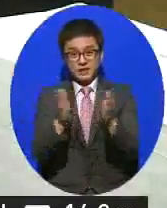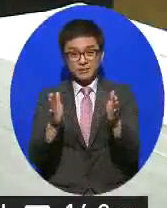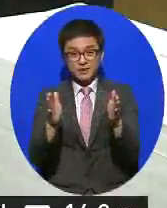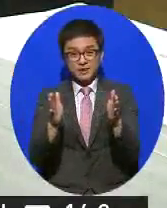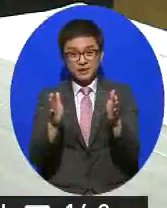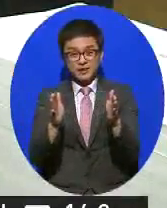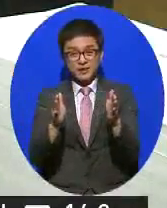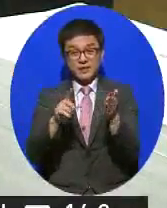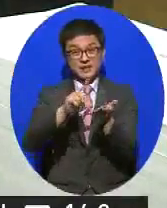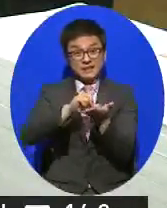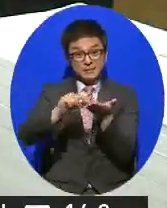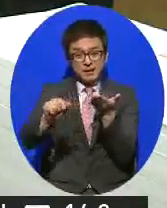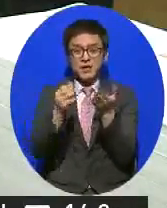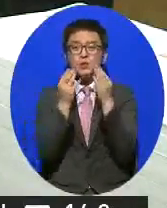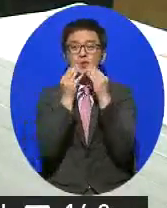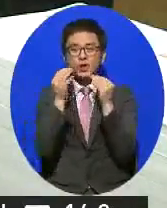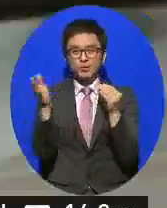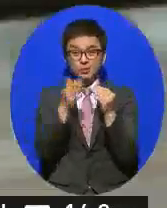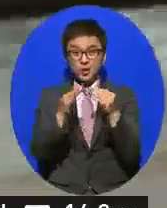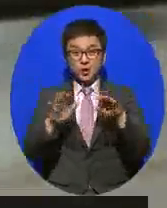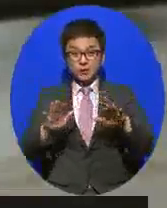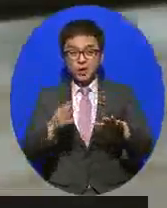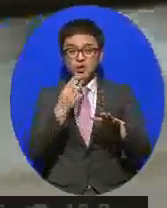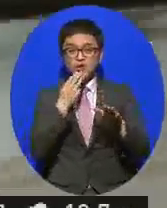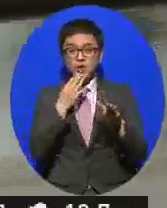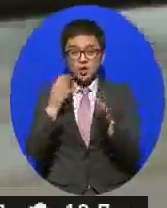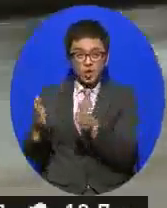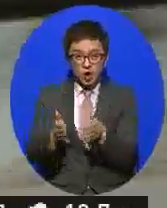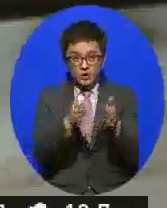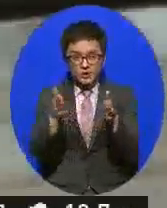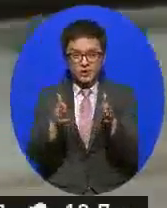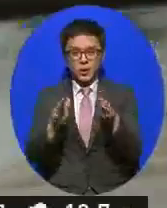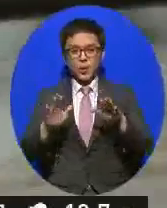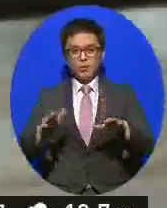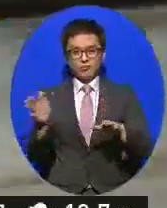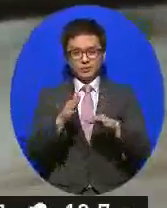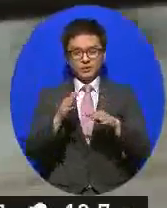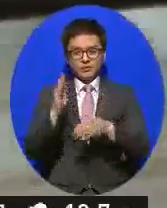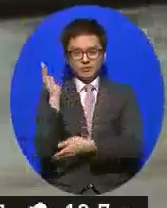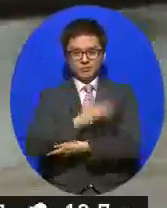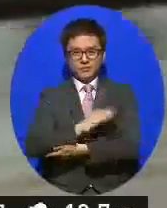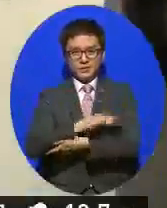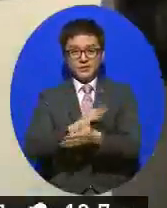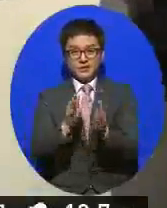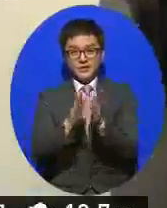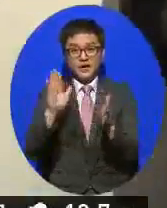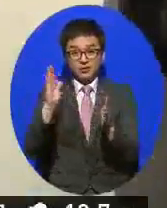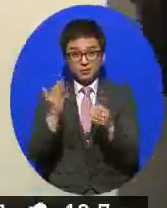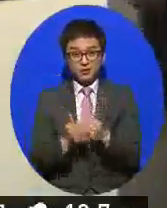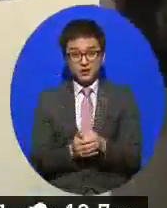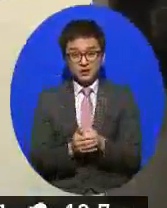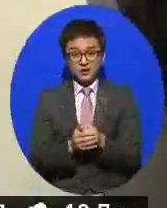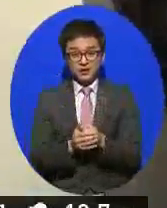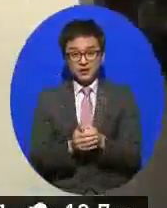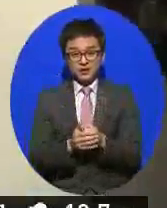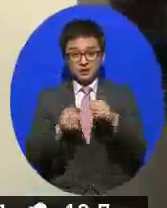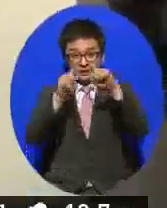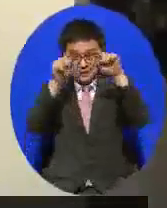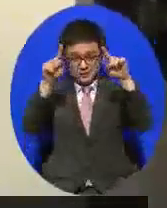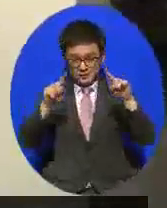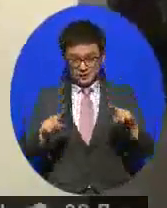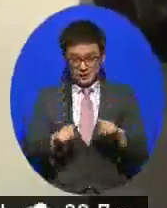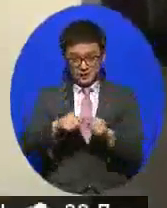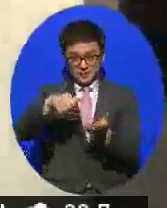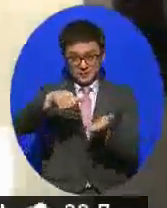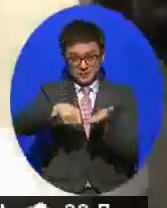어제부터 투표용지를 인쇄하고 있습니다. 투표용지가 나온 이후엔 후보자가 사퇴를 하더라도 투표용지를 다시 만들